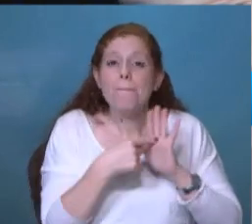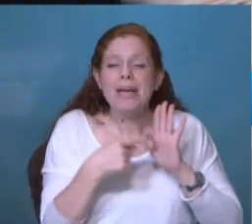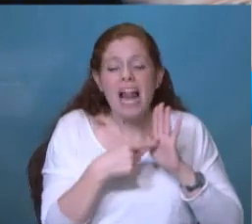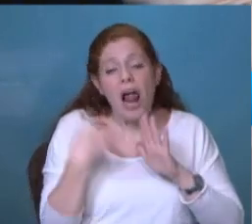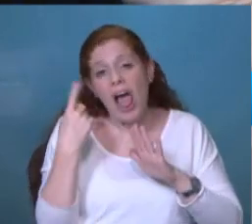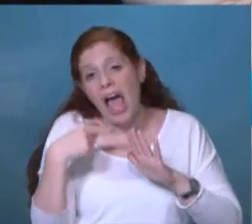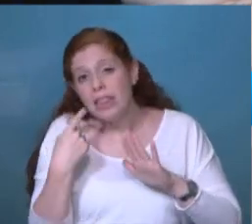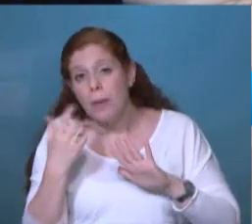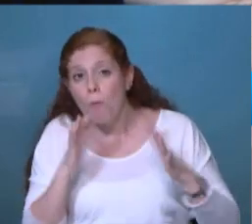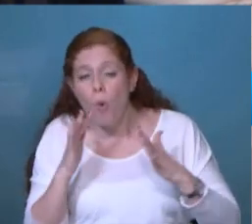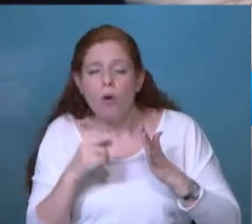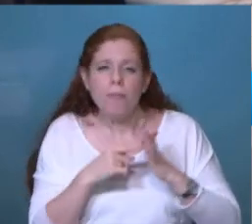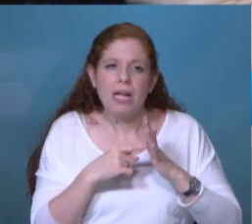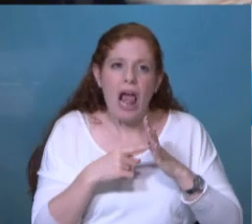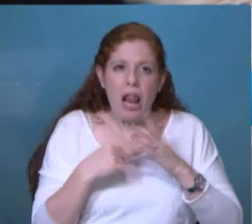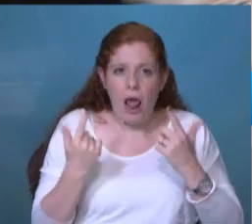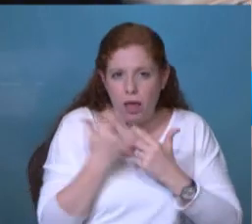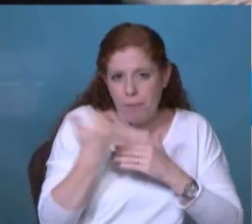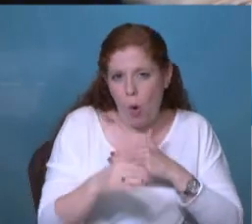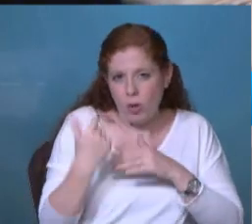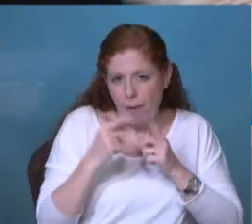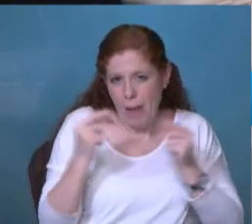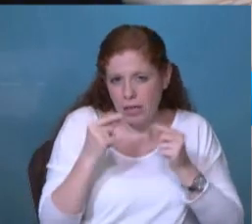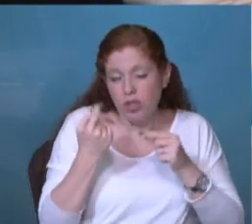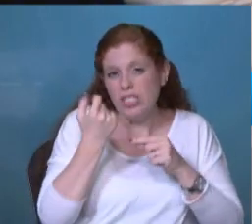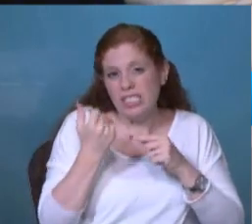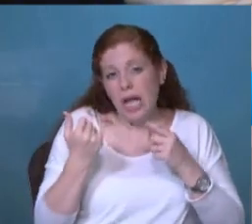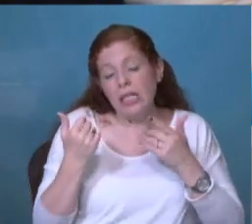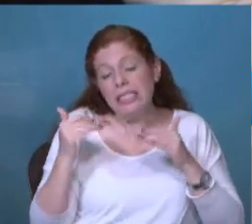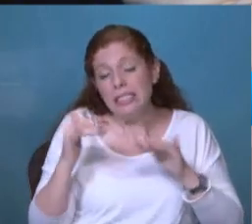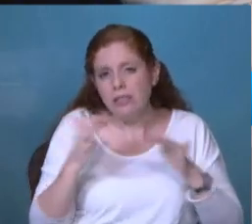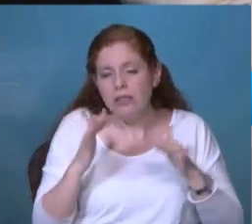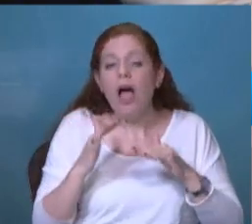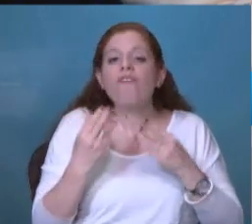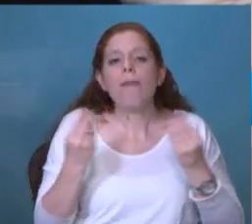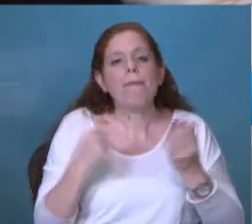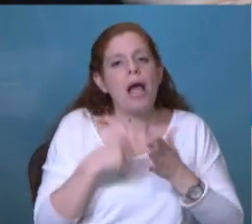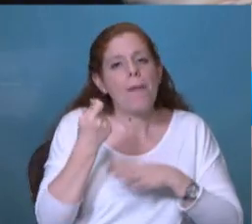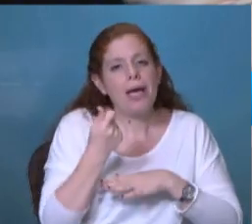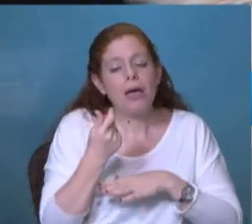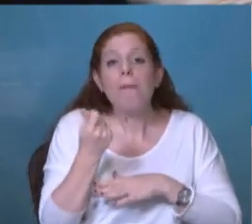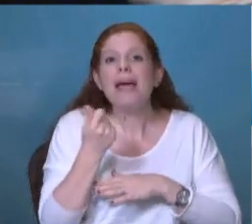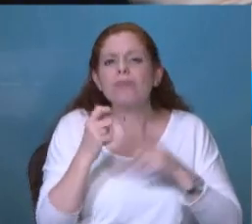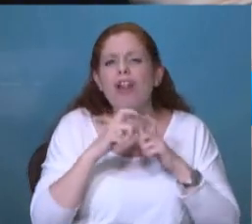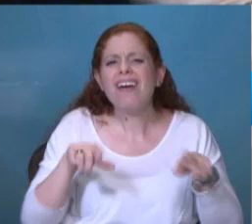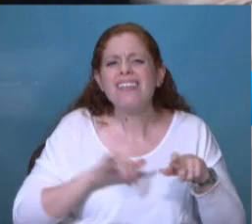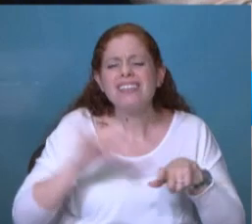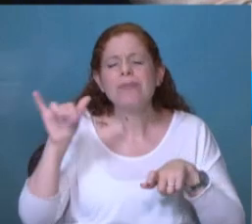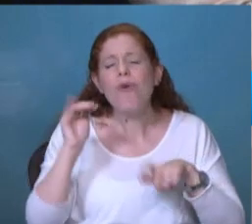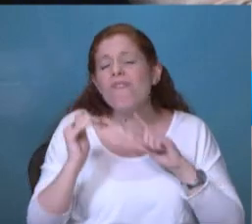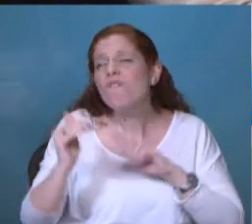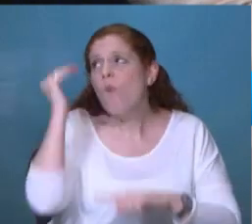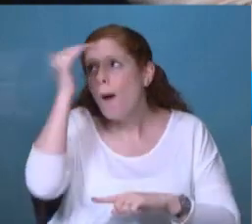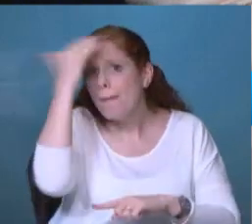אולי בגלל סבב הלחימה האחרון בעזה שקצת הבהיל, אבל הרבה בגלל המחיר. המחירים של הכרטיסים שהיו גבוהים, המחירים